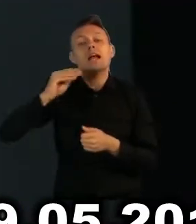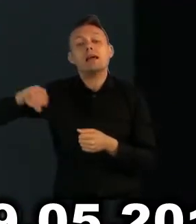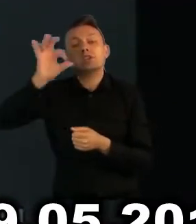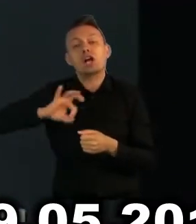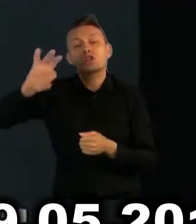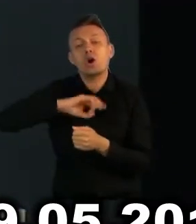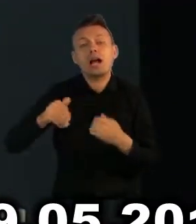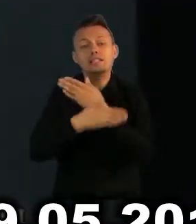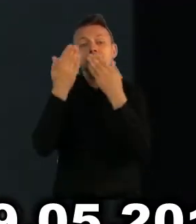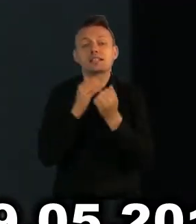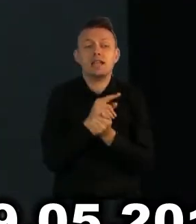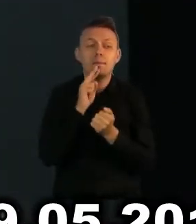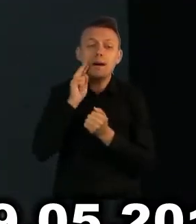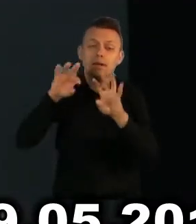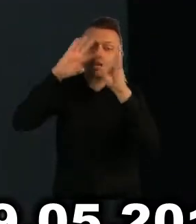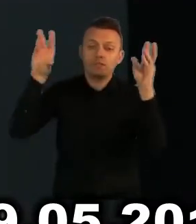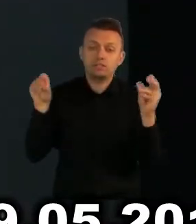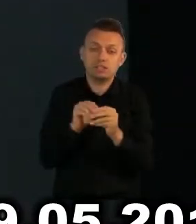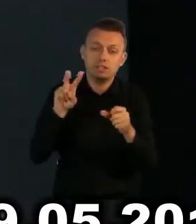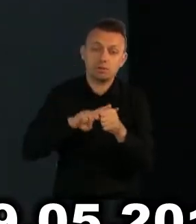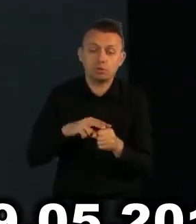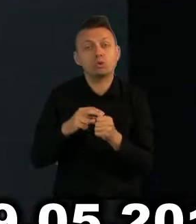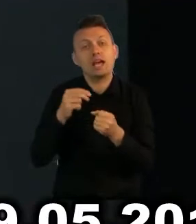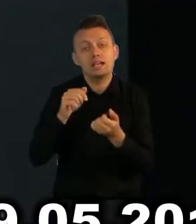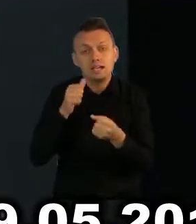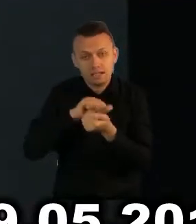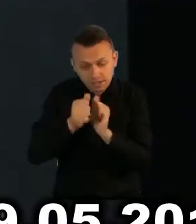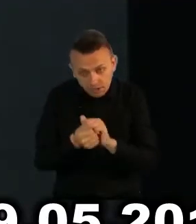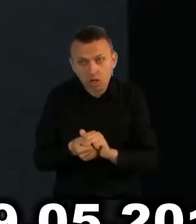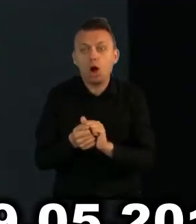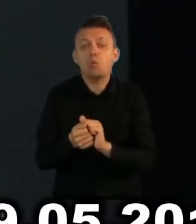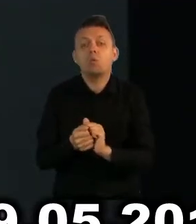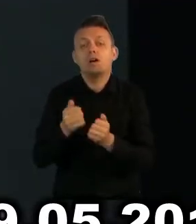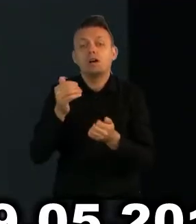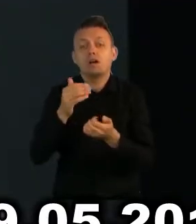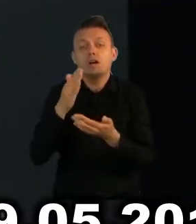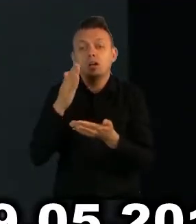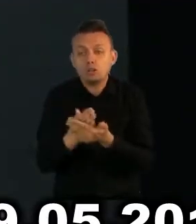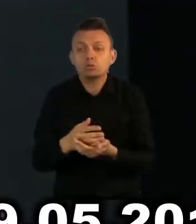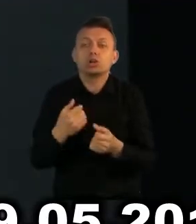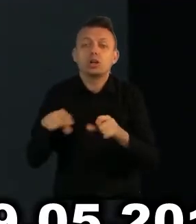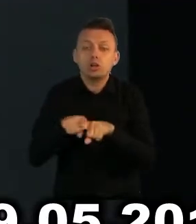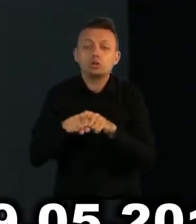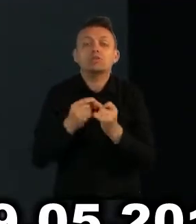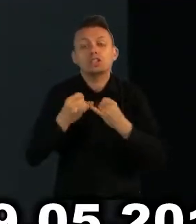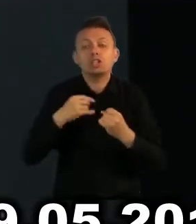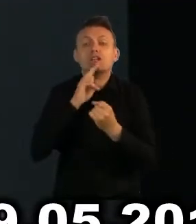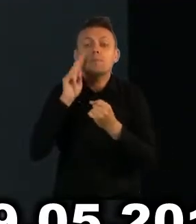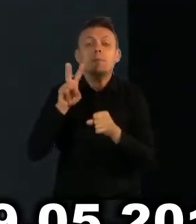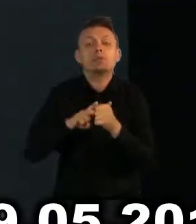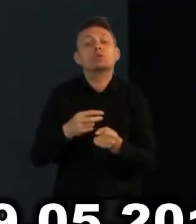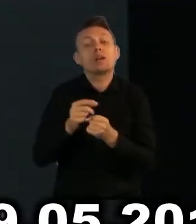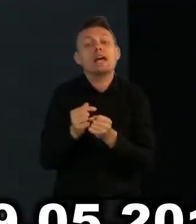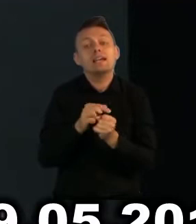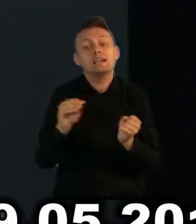wiedzą, że za chwilę będą, też składam najlepsze życzenia, bo wiem, że takie są na sali. No i oczywiście wszystkim dzieciom. Była tutaj mowa, rozmawiając, żeby się nie